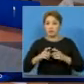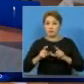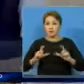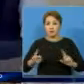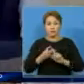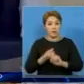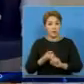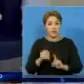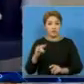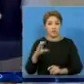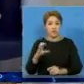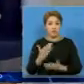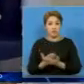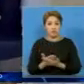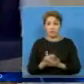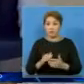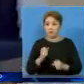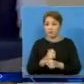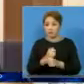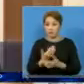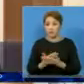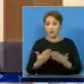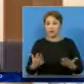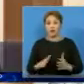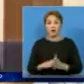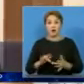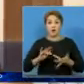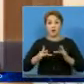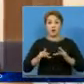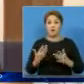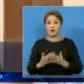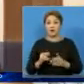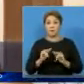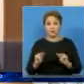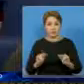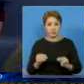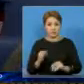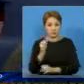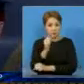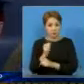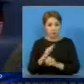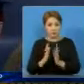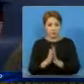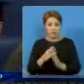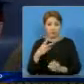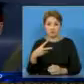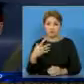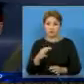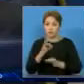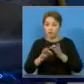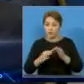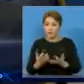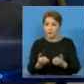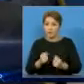төтенше жағдай жарияланғалы ұйымның жұмысы еселіне түскен. Онлайн байланыс арқылы педагог кіші қызметкерлердің өтінішін 24 сағат бойы